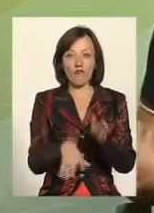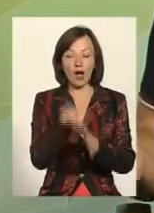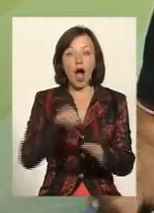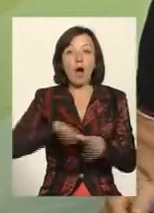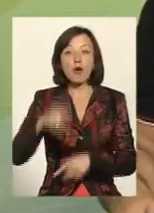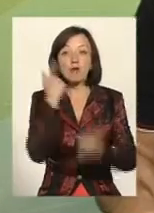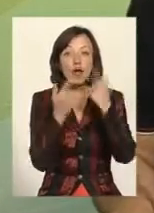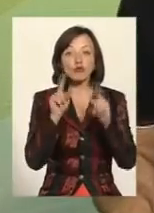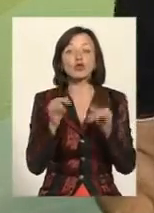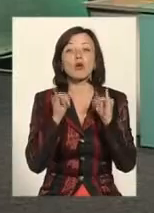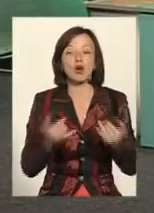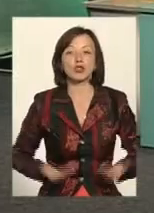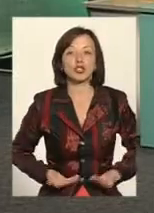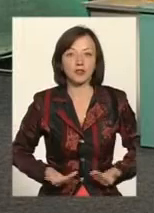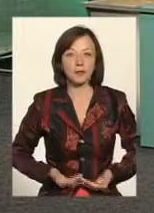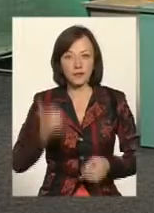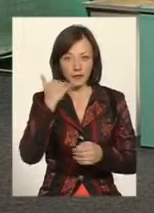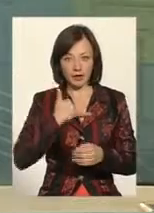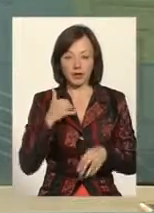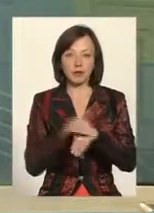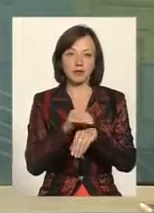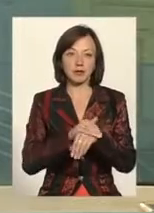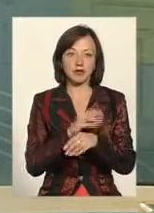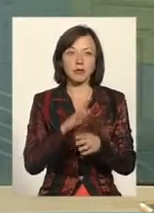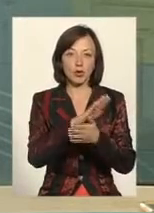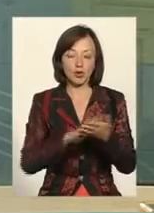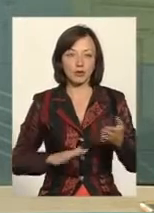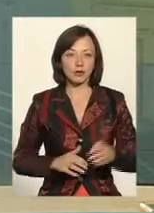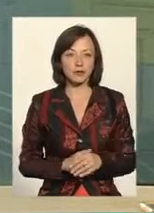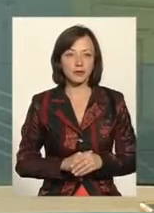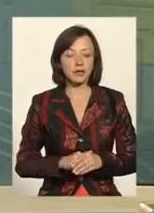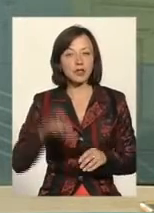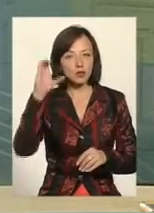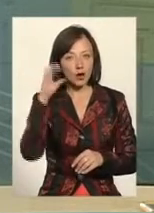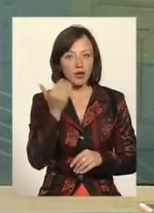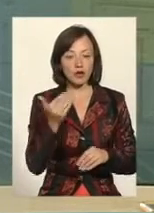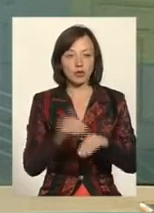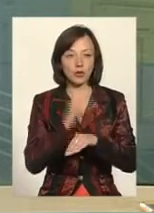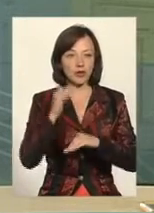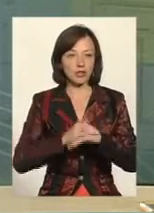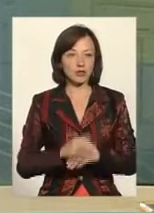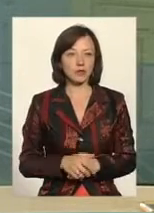ходимо плачемо, чому ми такі. Пане Єлів, панове, дзвіночок є, перепрошую, а потім продовжимо. Слухаємо вас, добрий вечір.